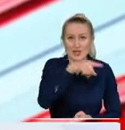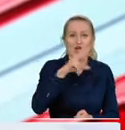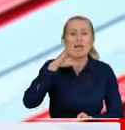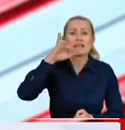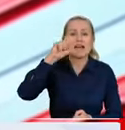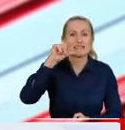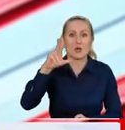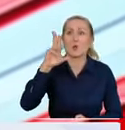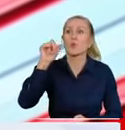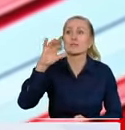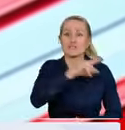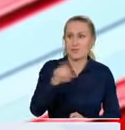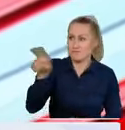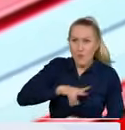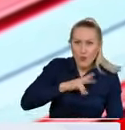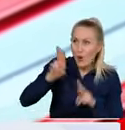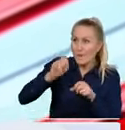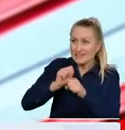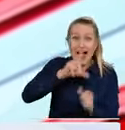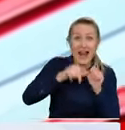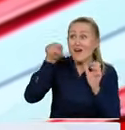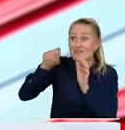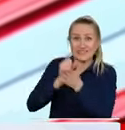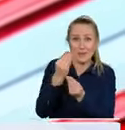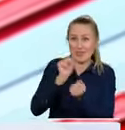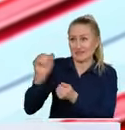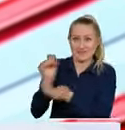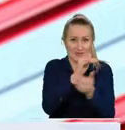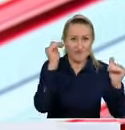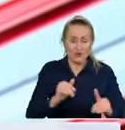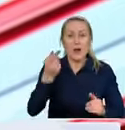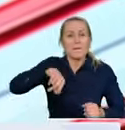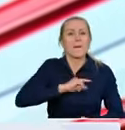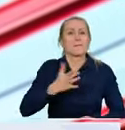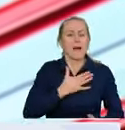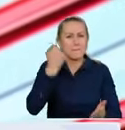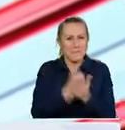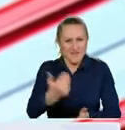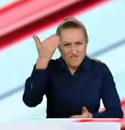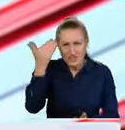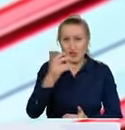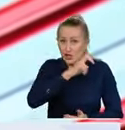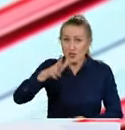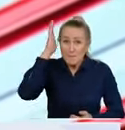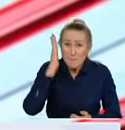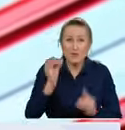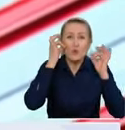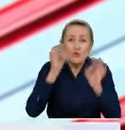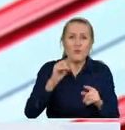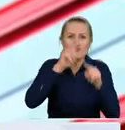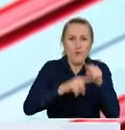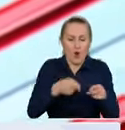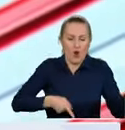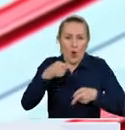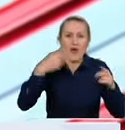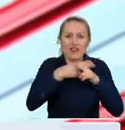nagle spodobał, ale tam można znaleźć te pieniądze. Mamy prawo wiedzieć, czy wreszcie będą normalne operacje terminowe